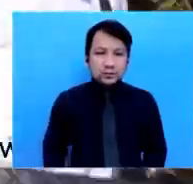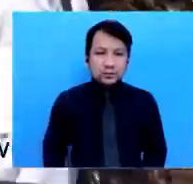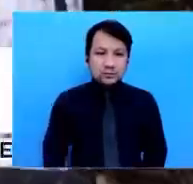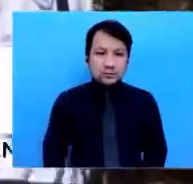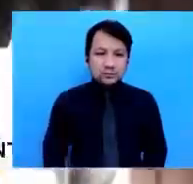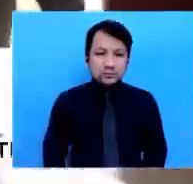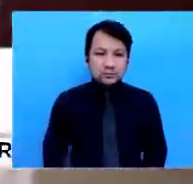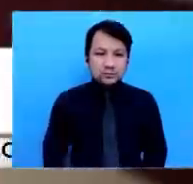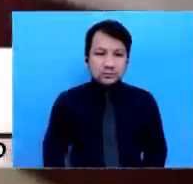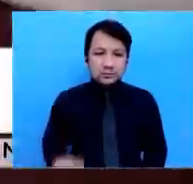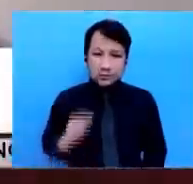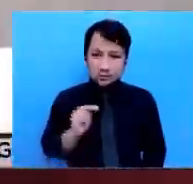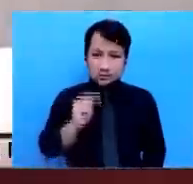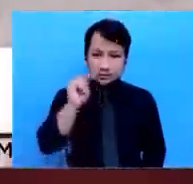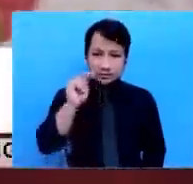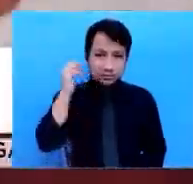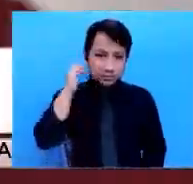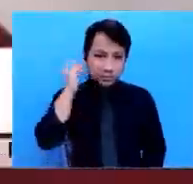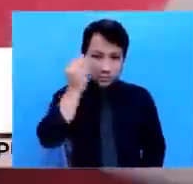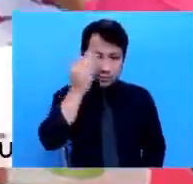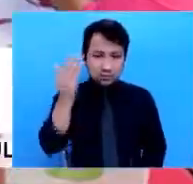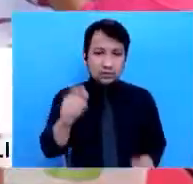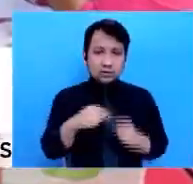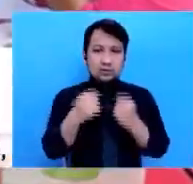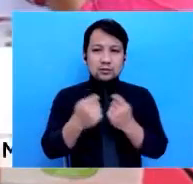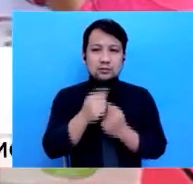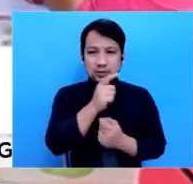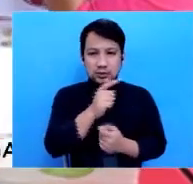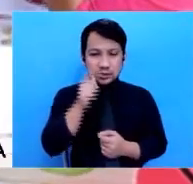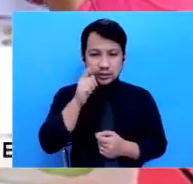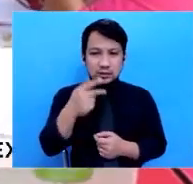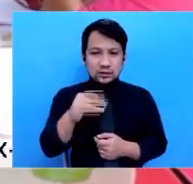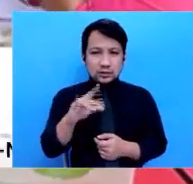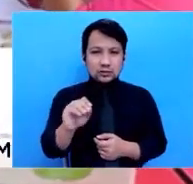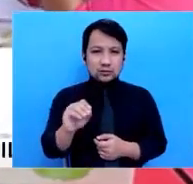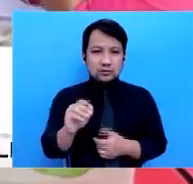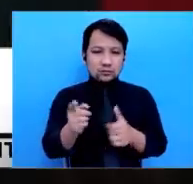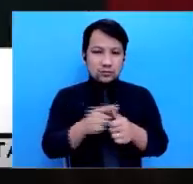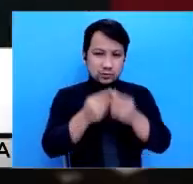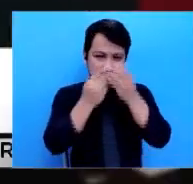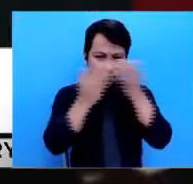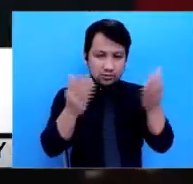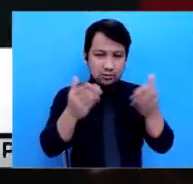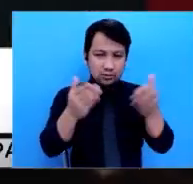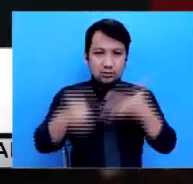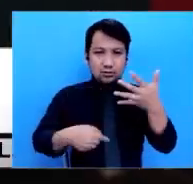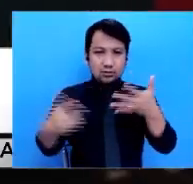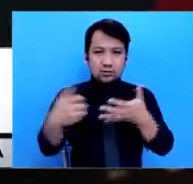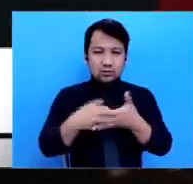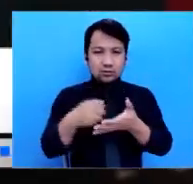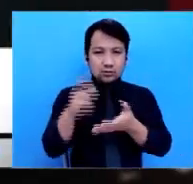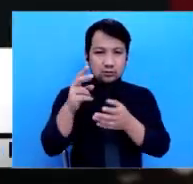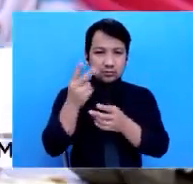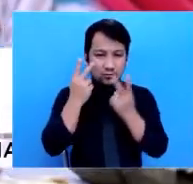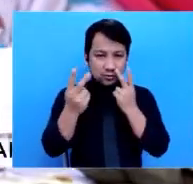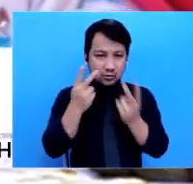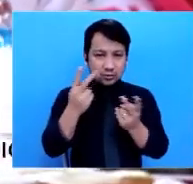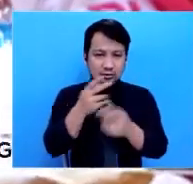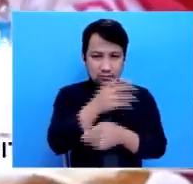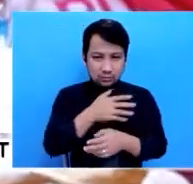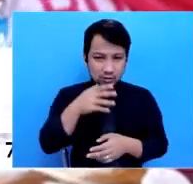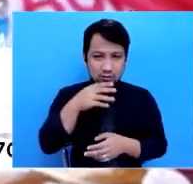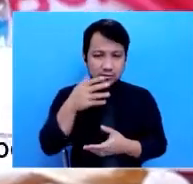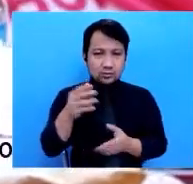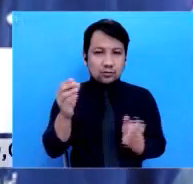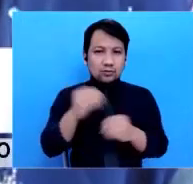Nasa Northern Mindanao naman ngayon ang Team Lenny Kiko. Una sa itinerary nila ang pagbisita sa mga magkasakana tulungan ng Office of the